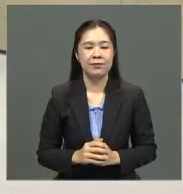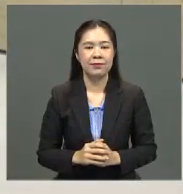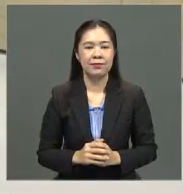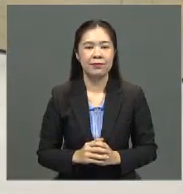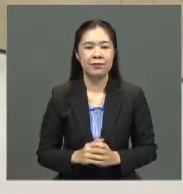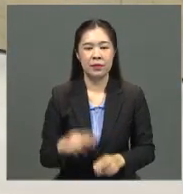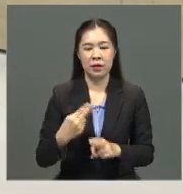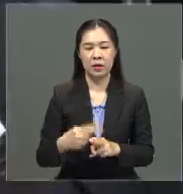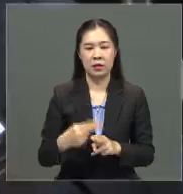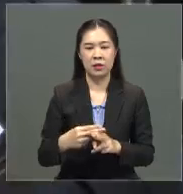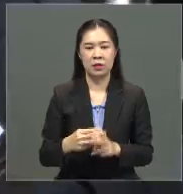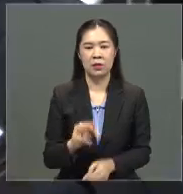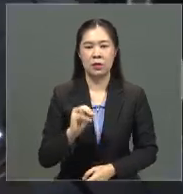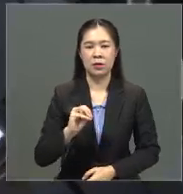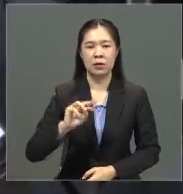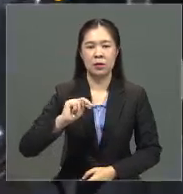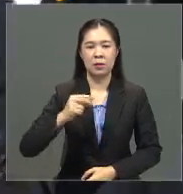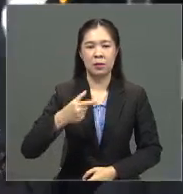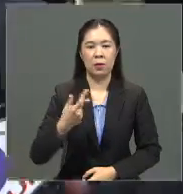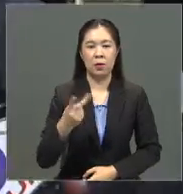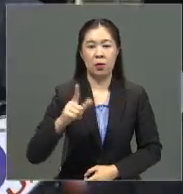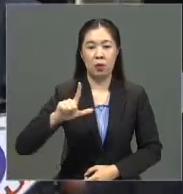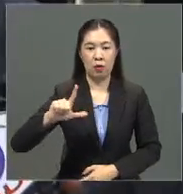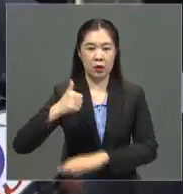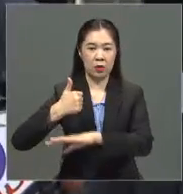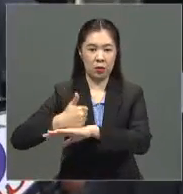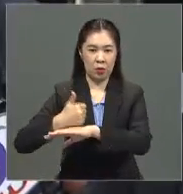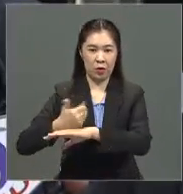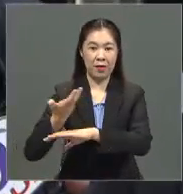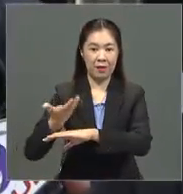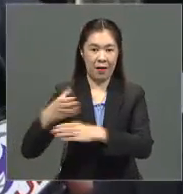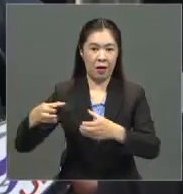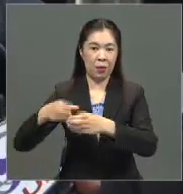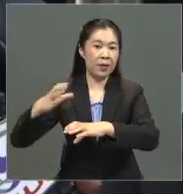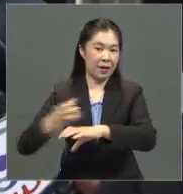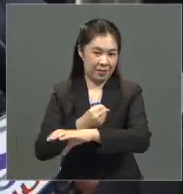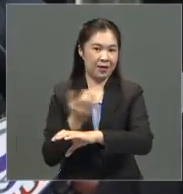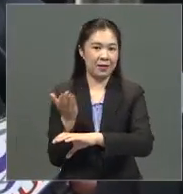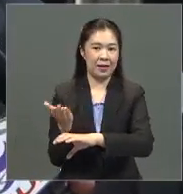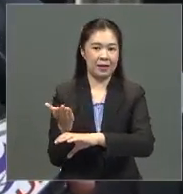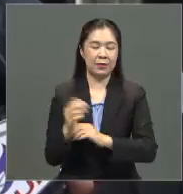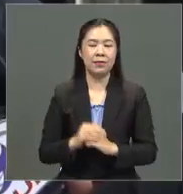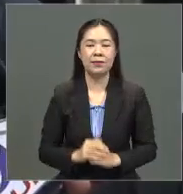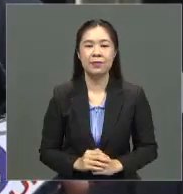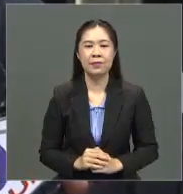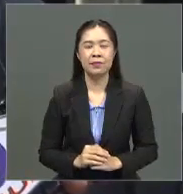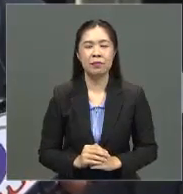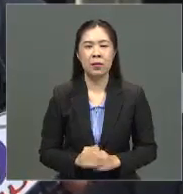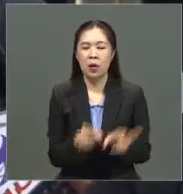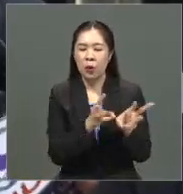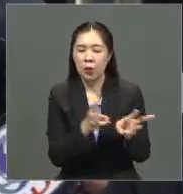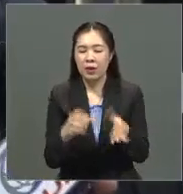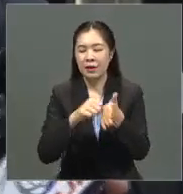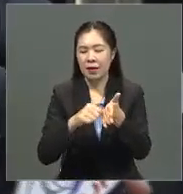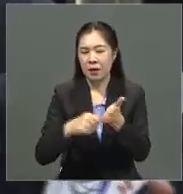นายมงคลกิตติ์สุขสินธารานนท์หัวหน้าพรรคไทยศรีวิไลย์เมื่อสักครู่บอกไปแล้วว่าผู้สื่อขาวไปถามว่าเอ้าข้อ